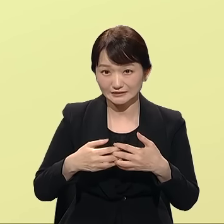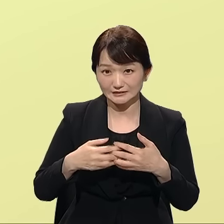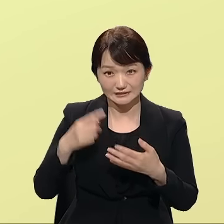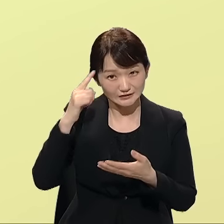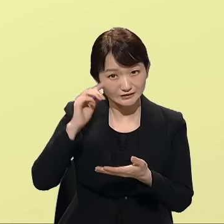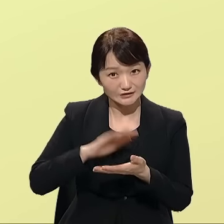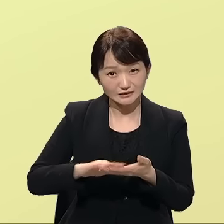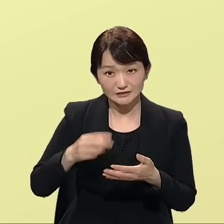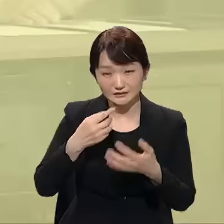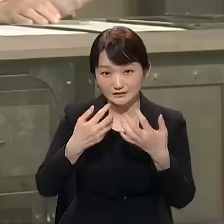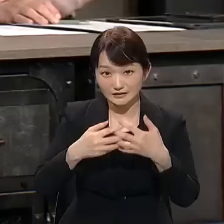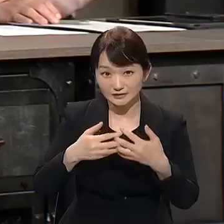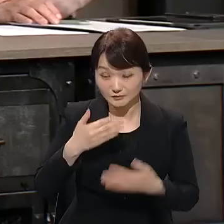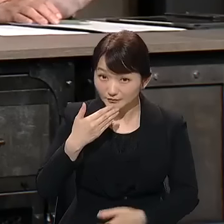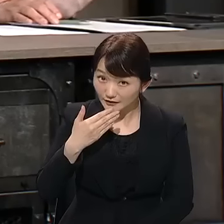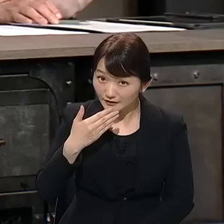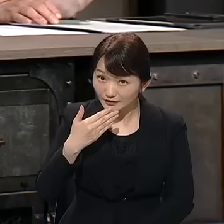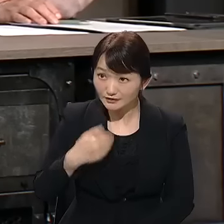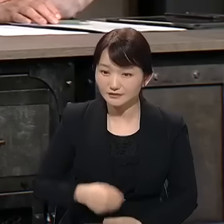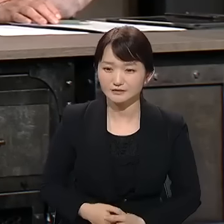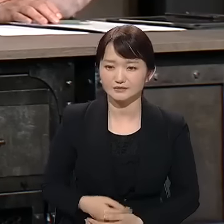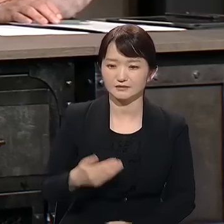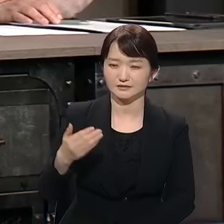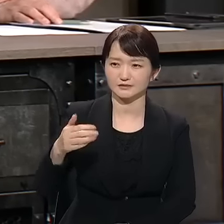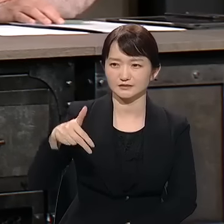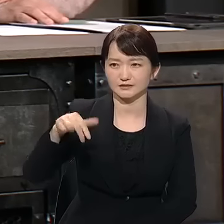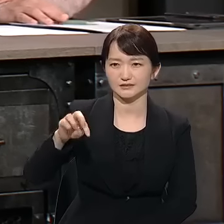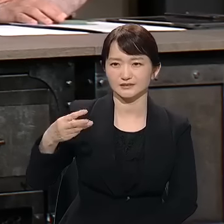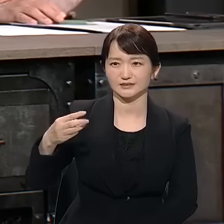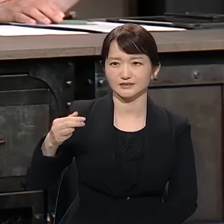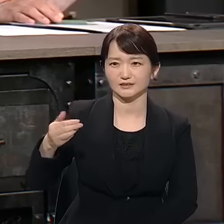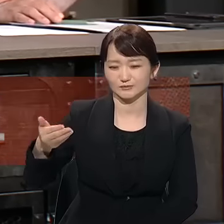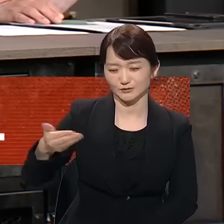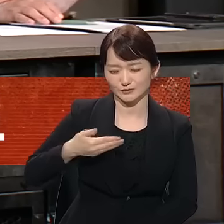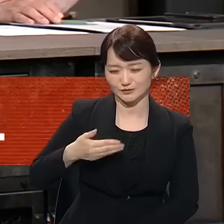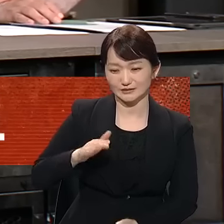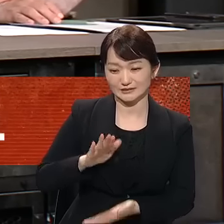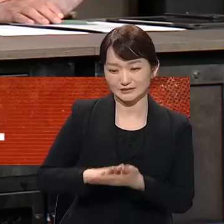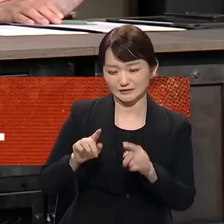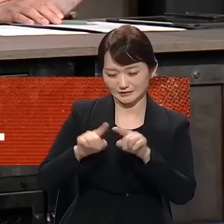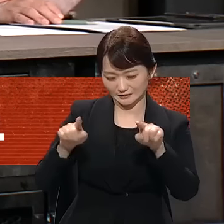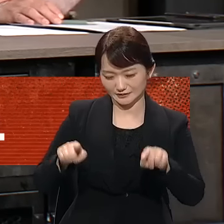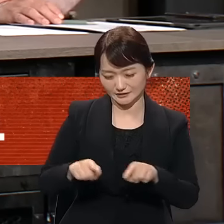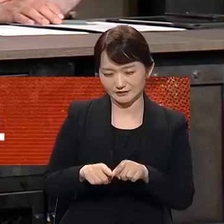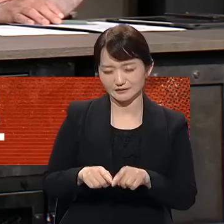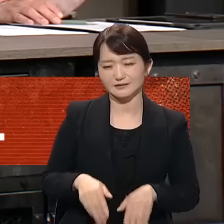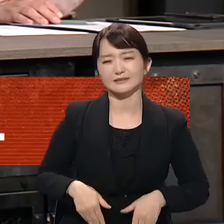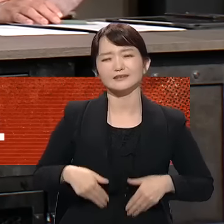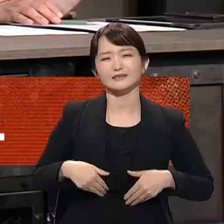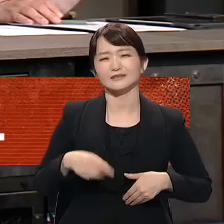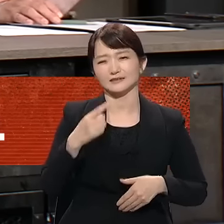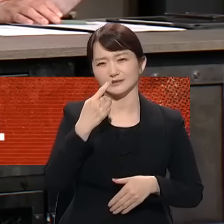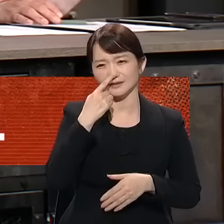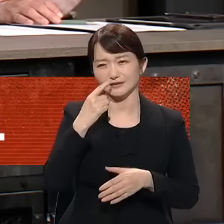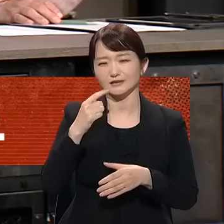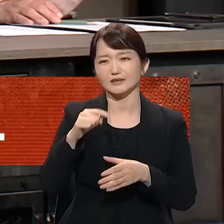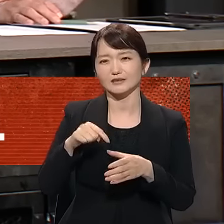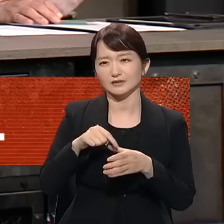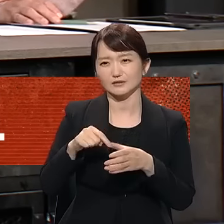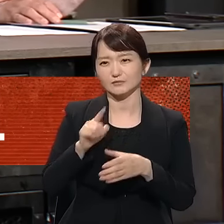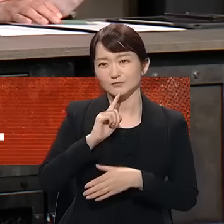나오고요 지님의 준 핫팩 너무나 따뜻해 커피 주문하고 있니까 천천히 오세요라고